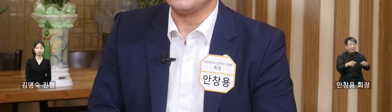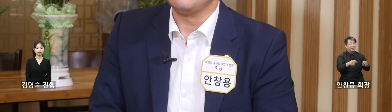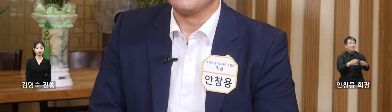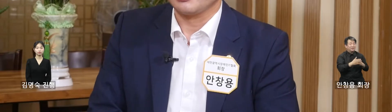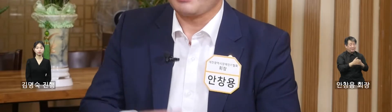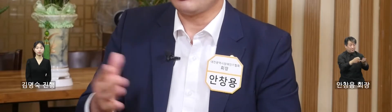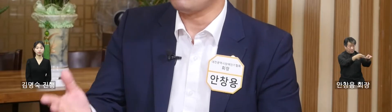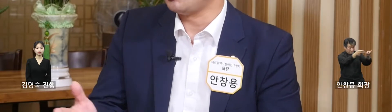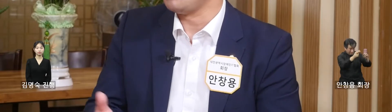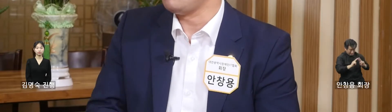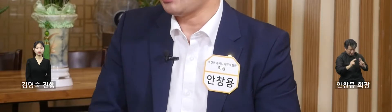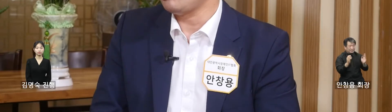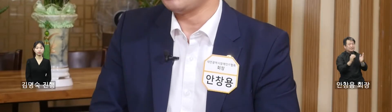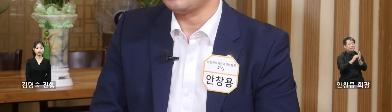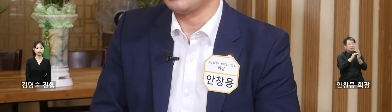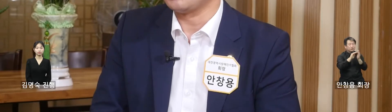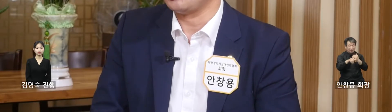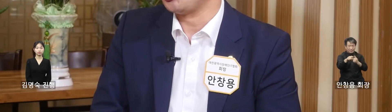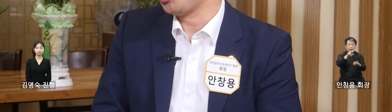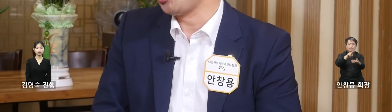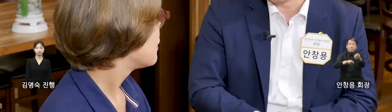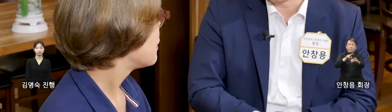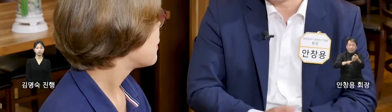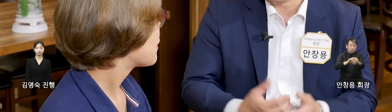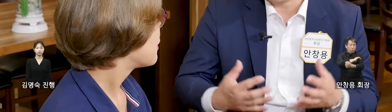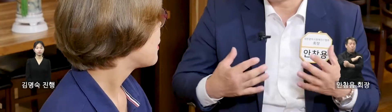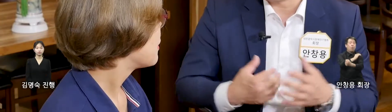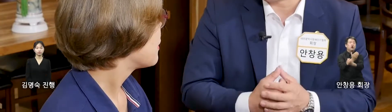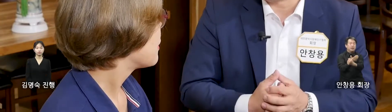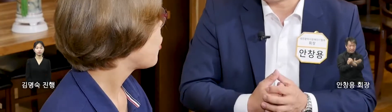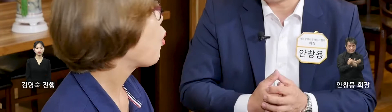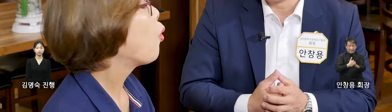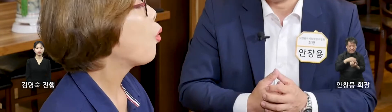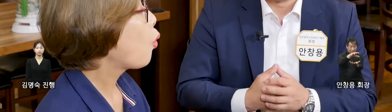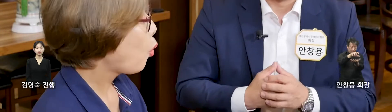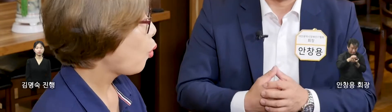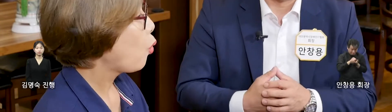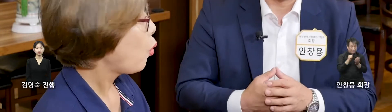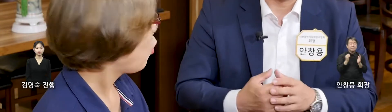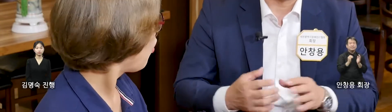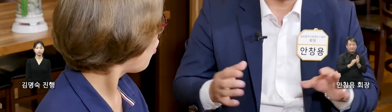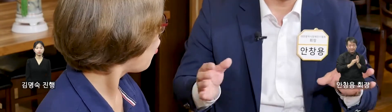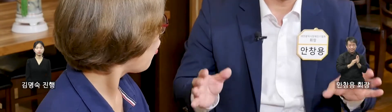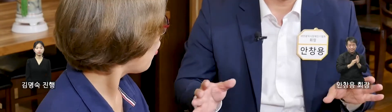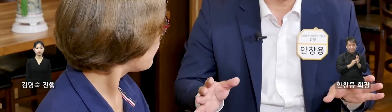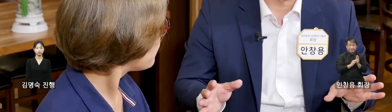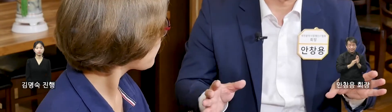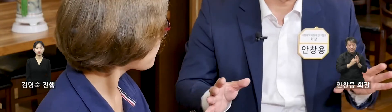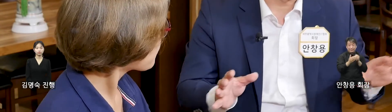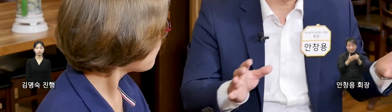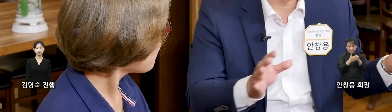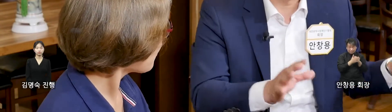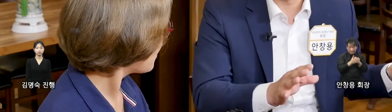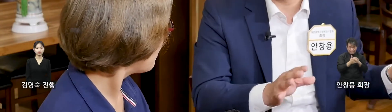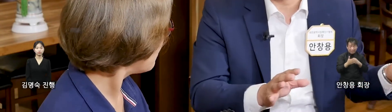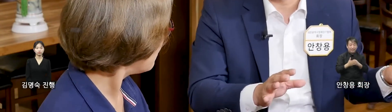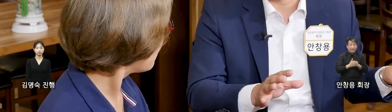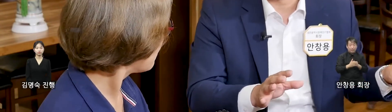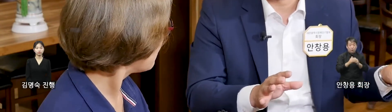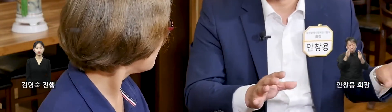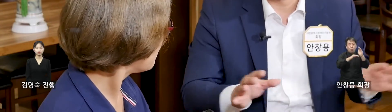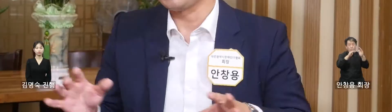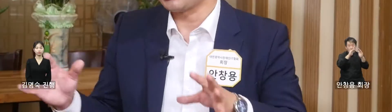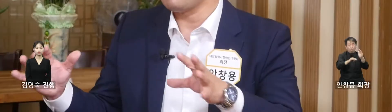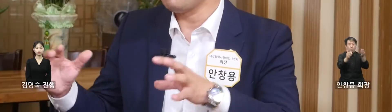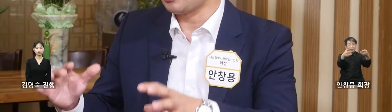갖고 있는 이 판권에 대한 것을 저희가 받아왔습니다. 그래서 실제적으로